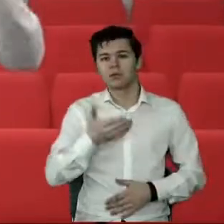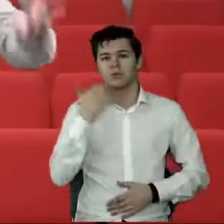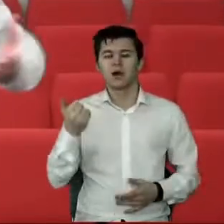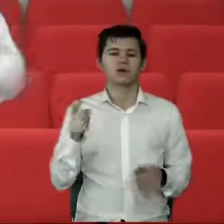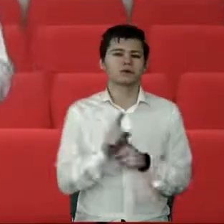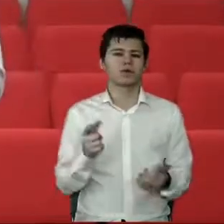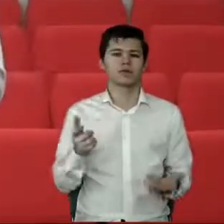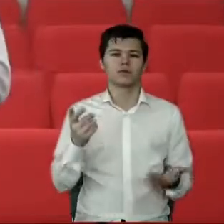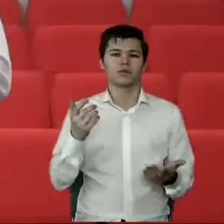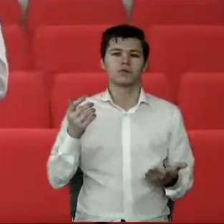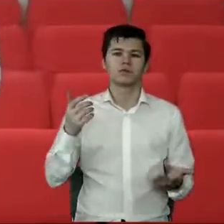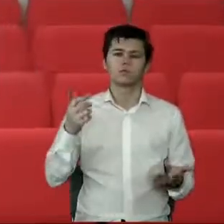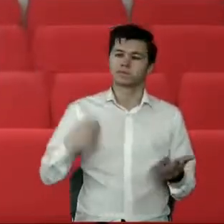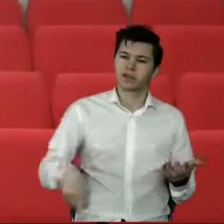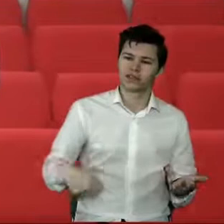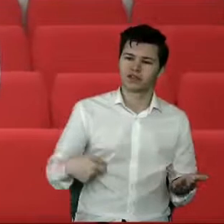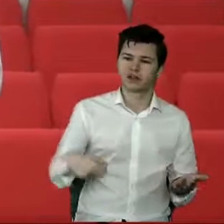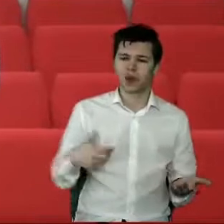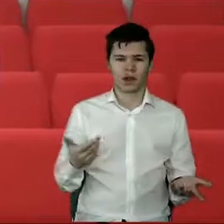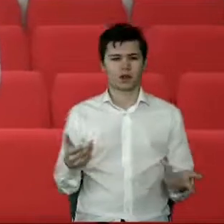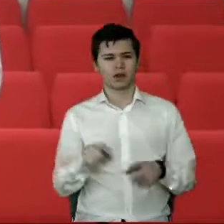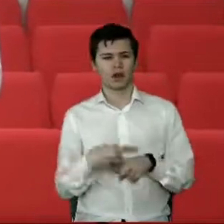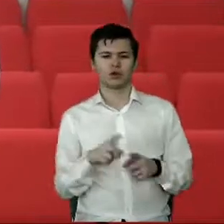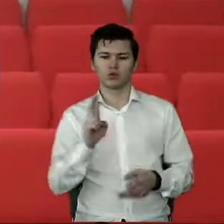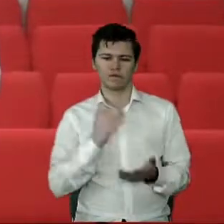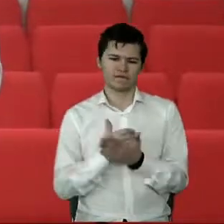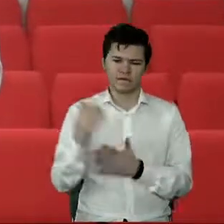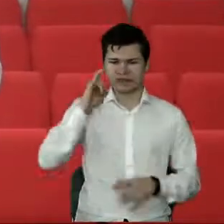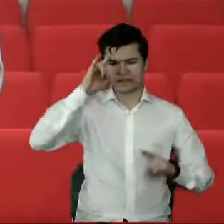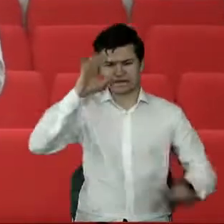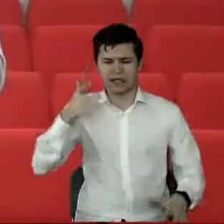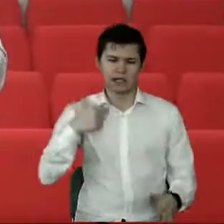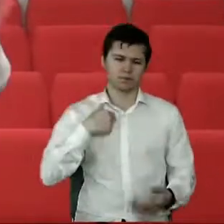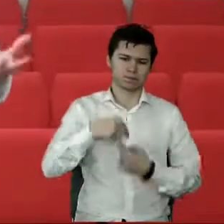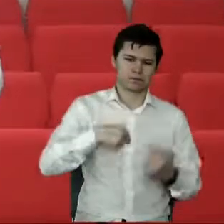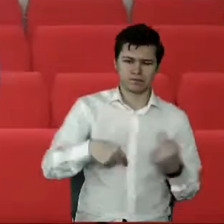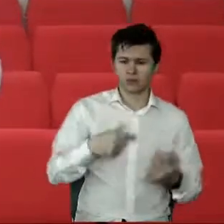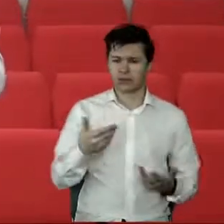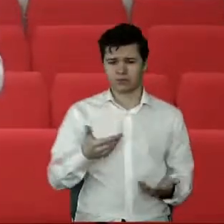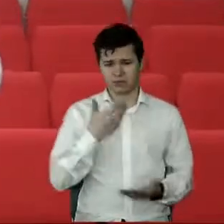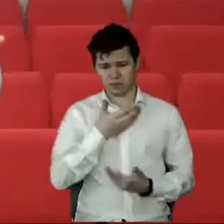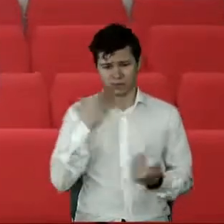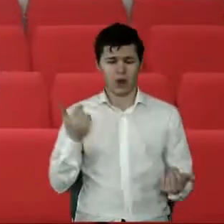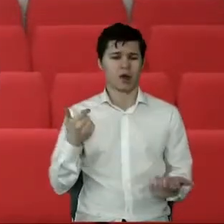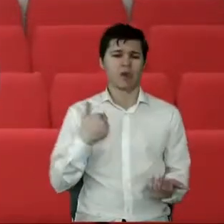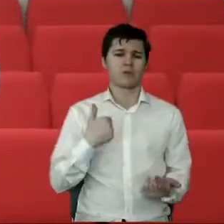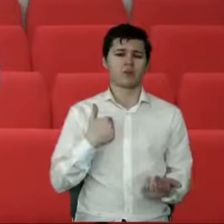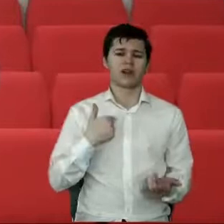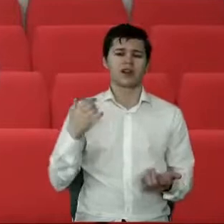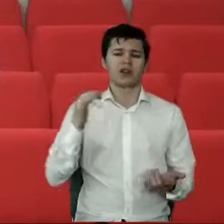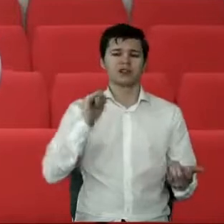там продвигает свое мнение в Ютубе или в Фейсбуке или еще где-то, у которого миллион или тысячи хотя бы